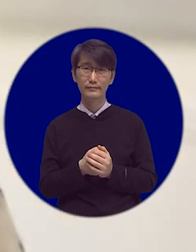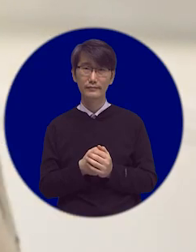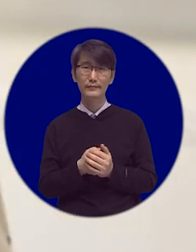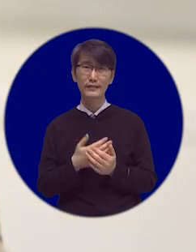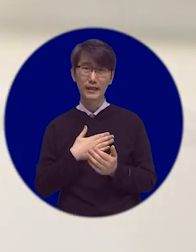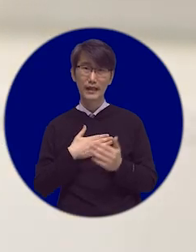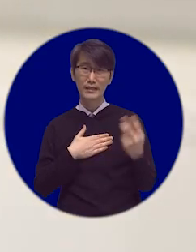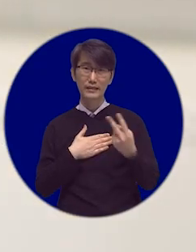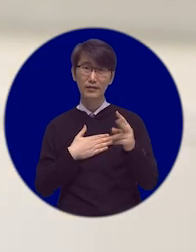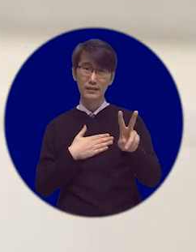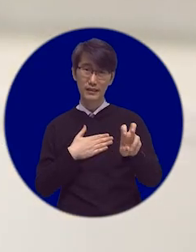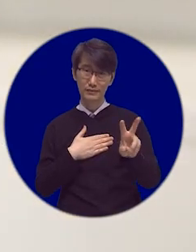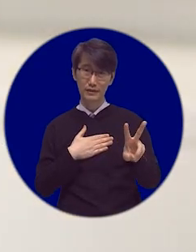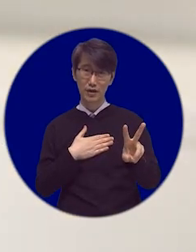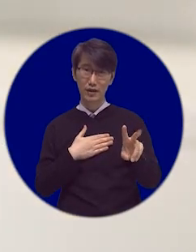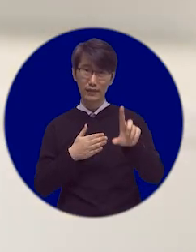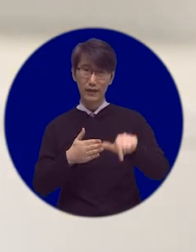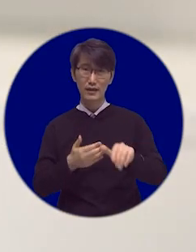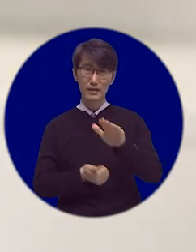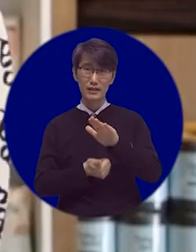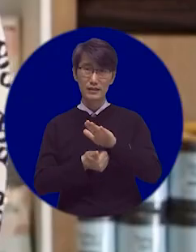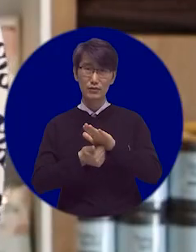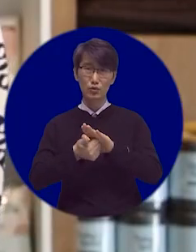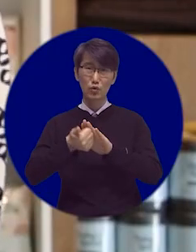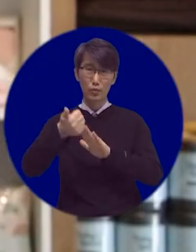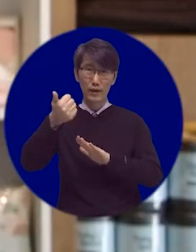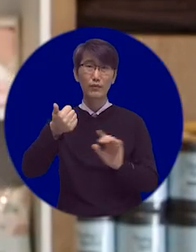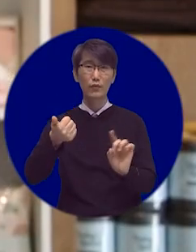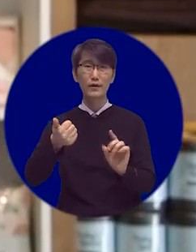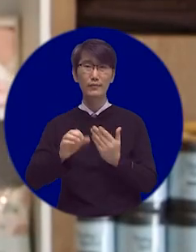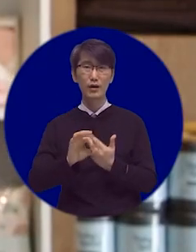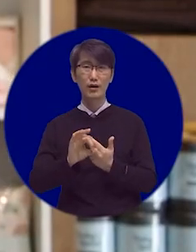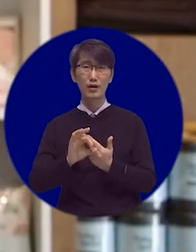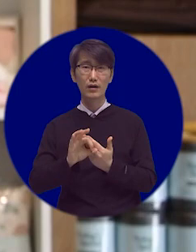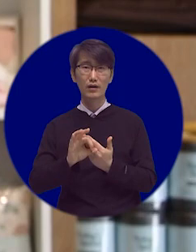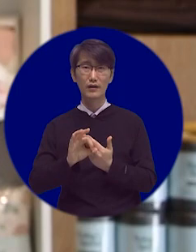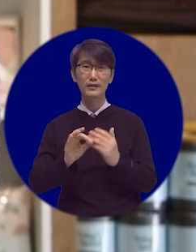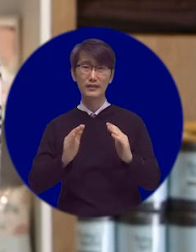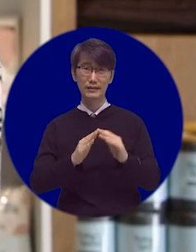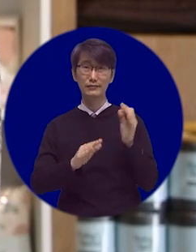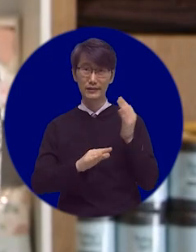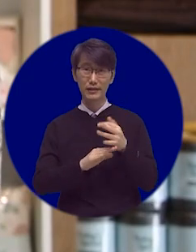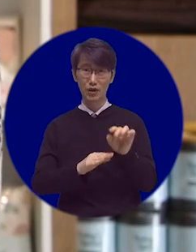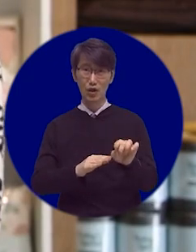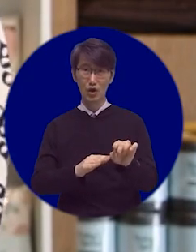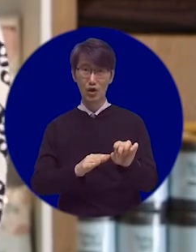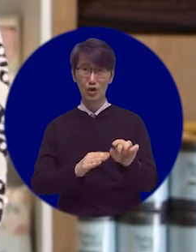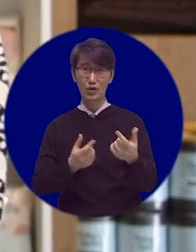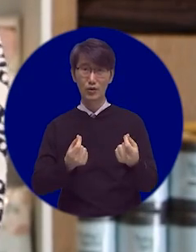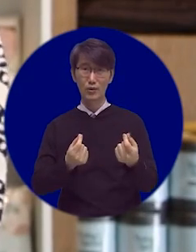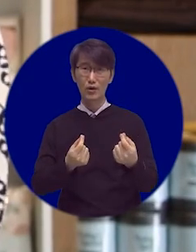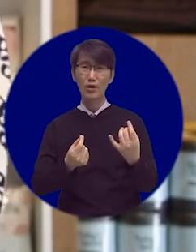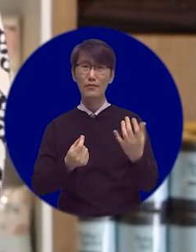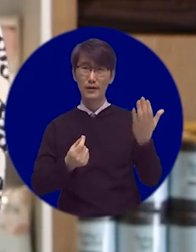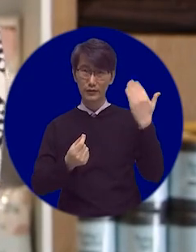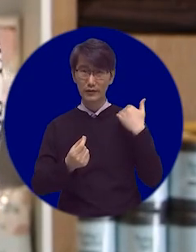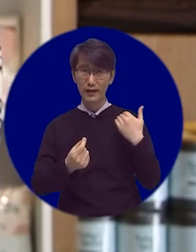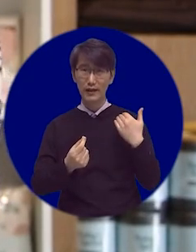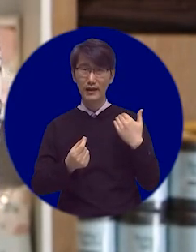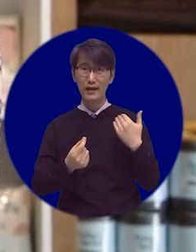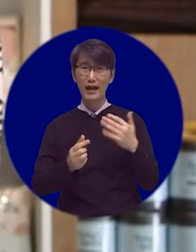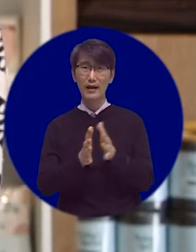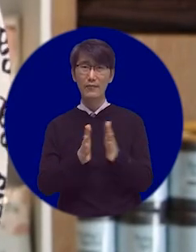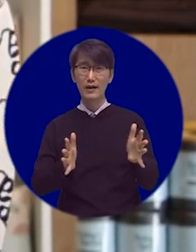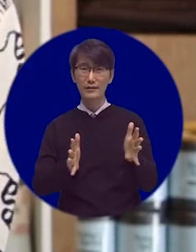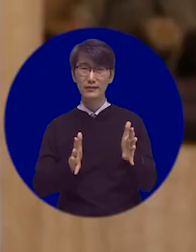제가 2022년에 이루고 싶은 소망은요, 역시 집을 구매하는 거이고요. 얼마 전에